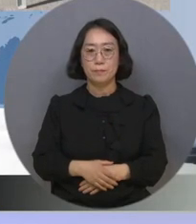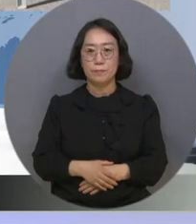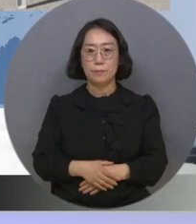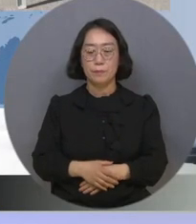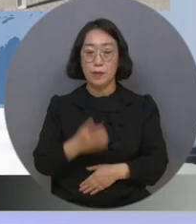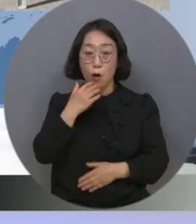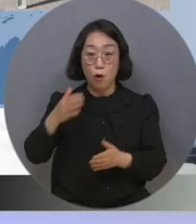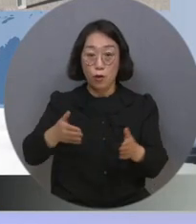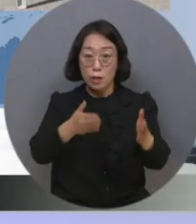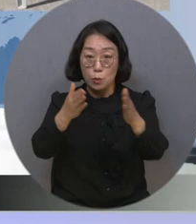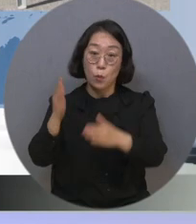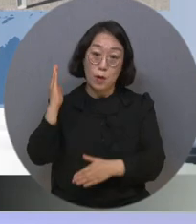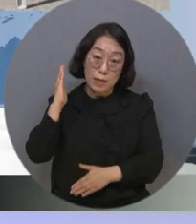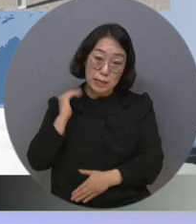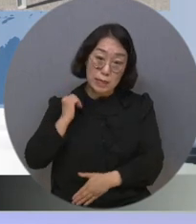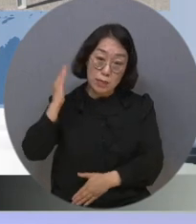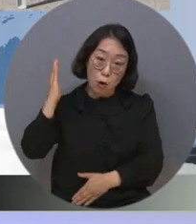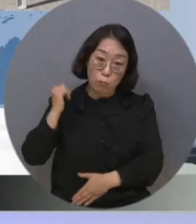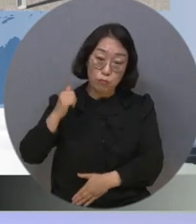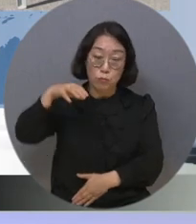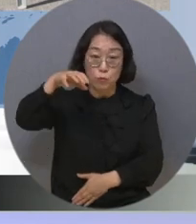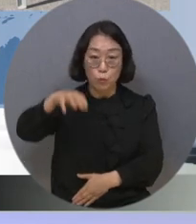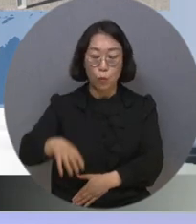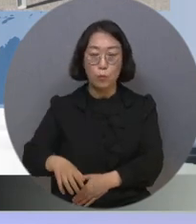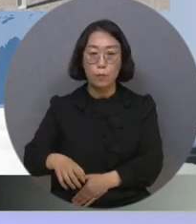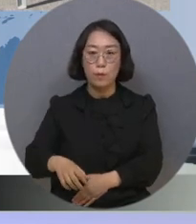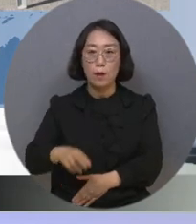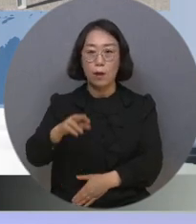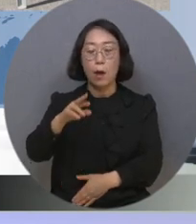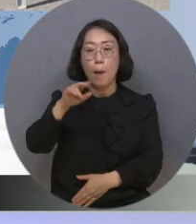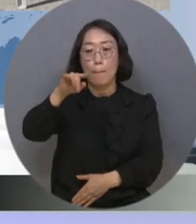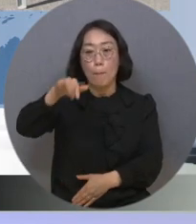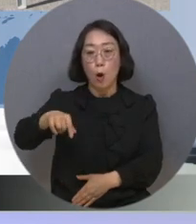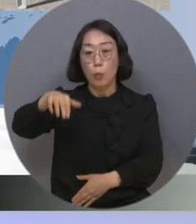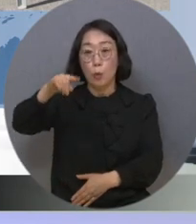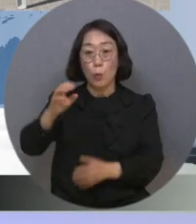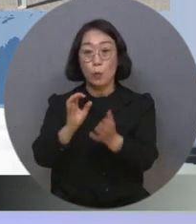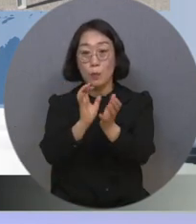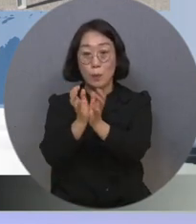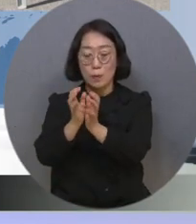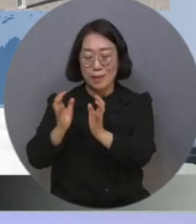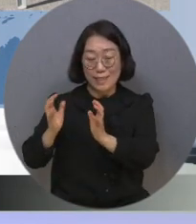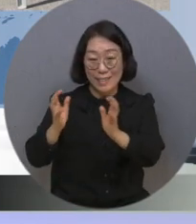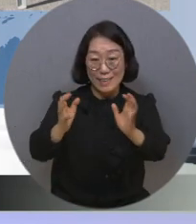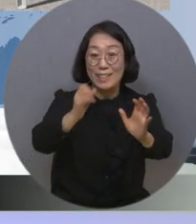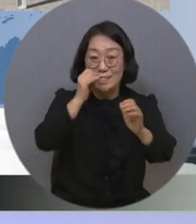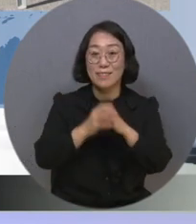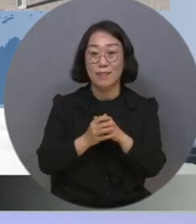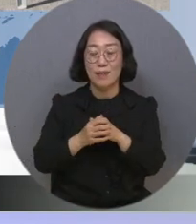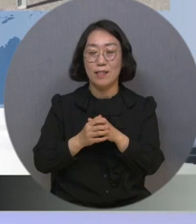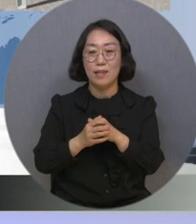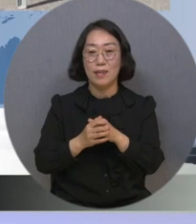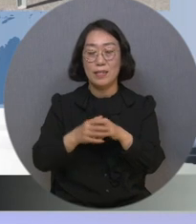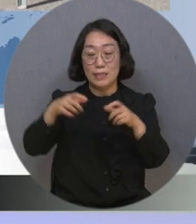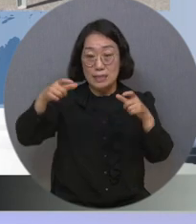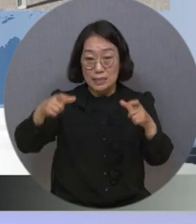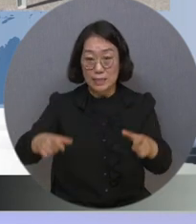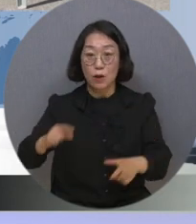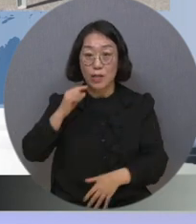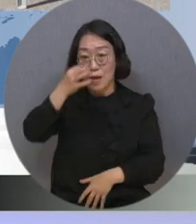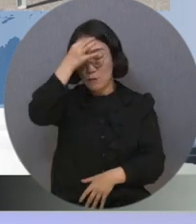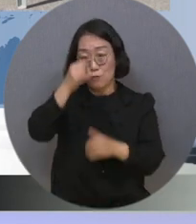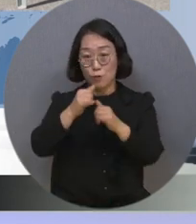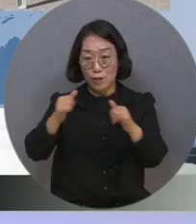경기도 의정부 입성마을에는 아름다운 벚꽃길이 있는데요. 지난 주말 이곳에서 지역의 예술가와